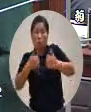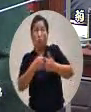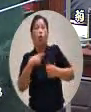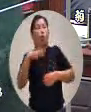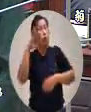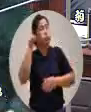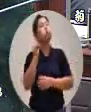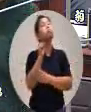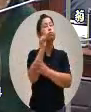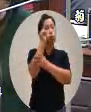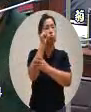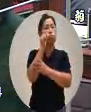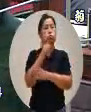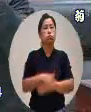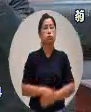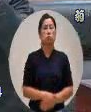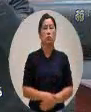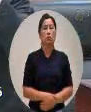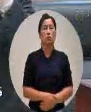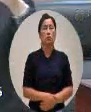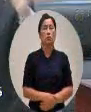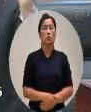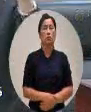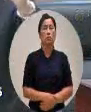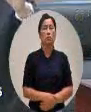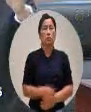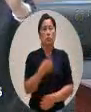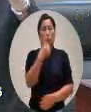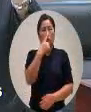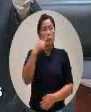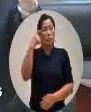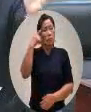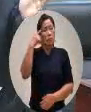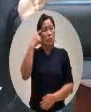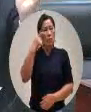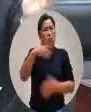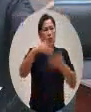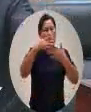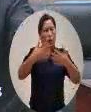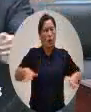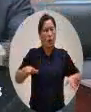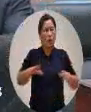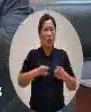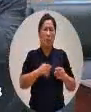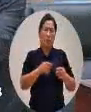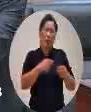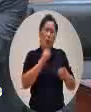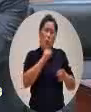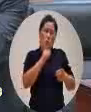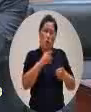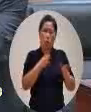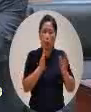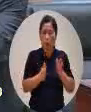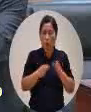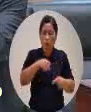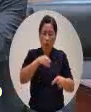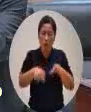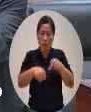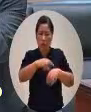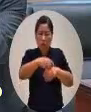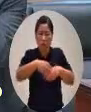支持謝謝我想其實一些當然我現在這種很多片段的或是某一個部分